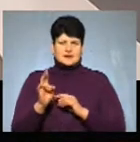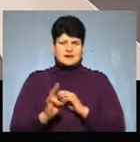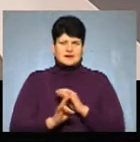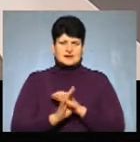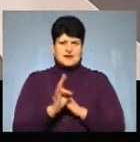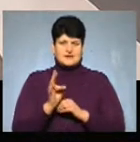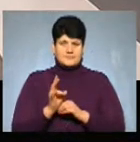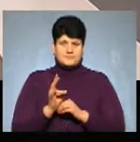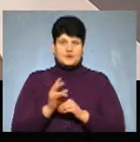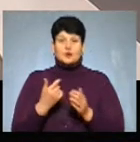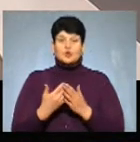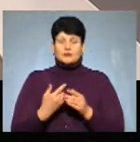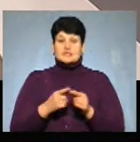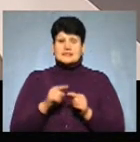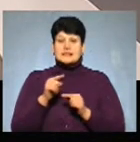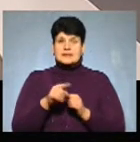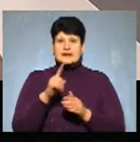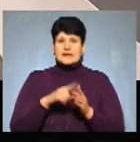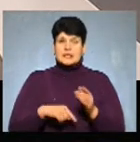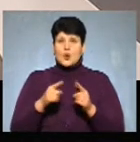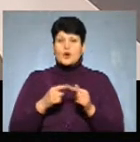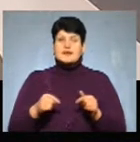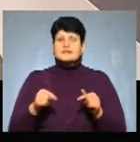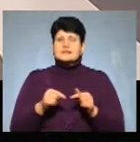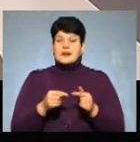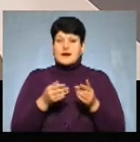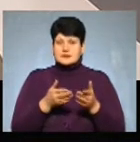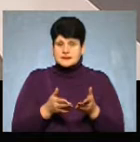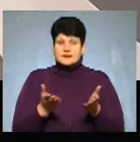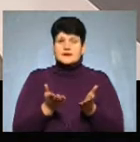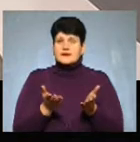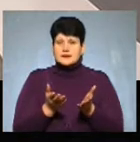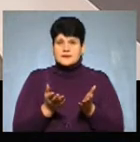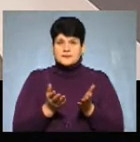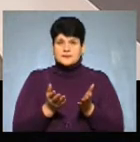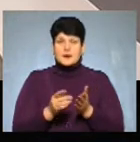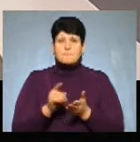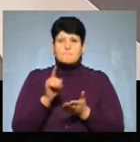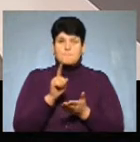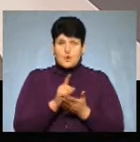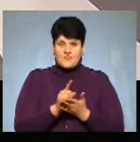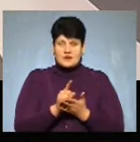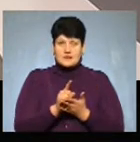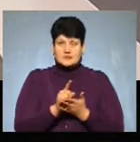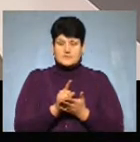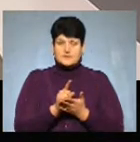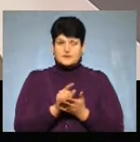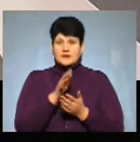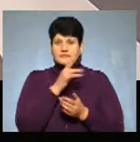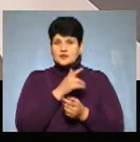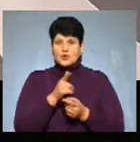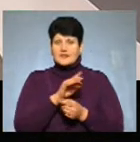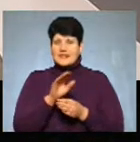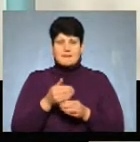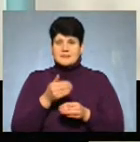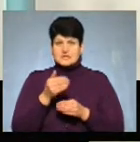Церква. Тобто це ті релігійні організації, які повинні у строк